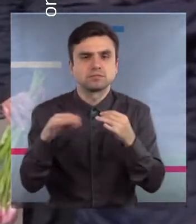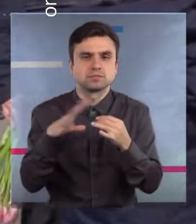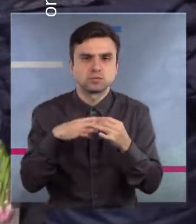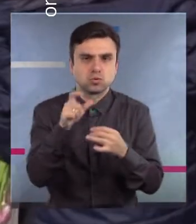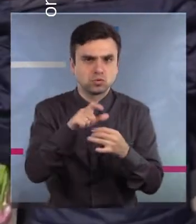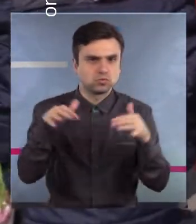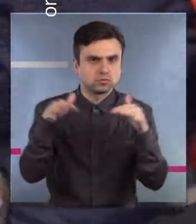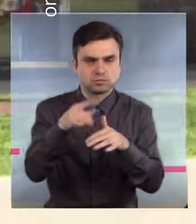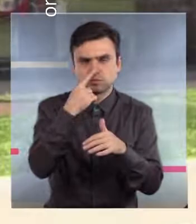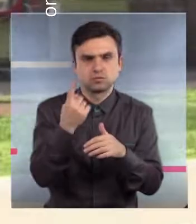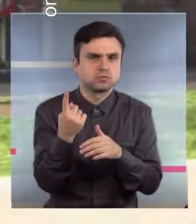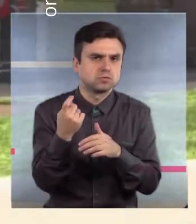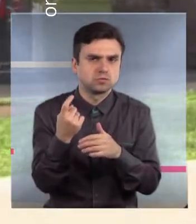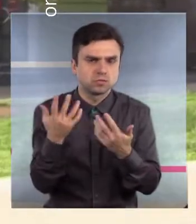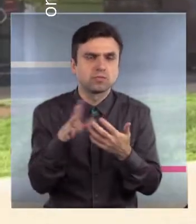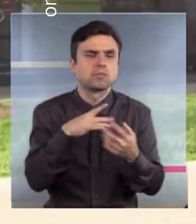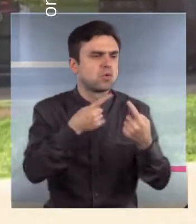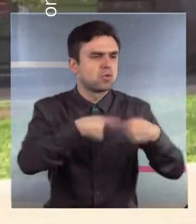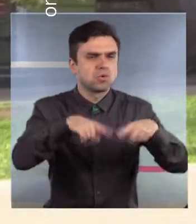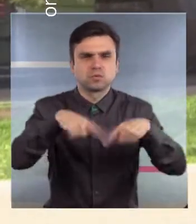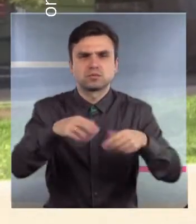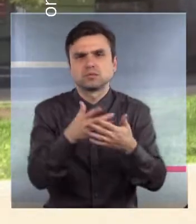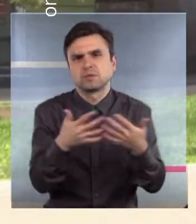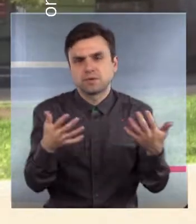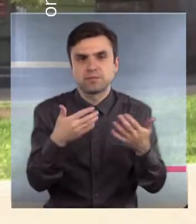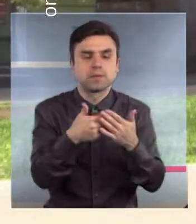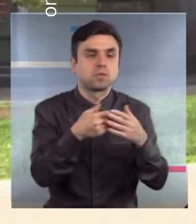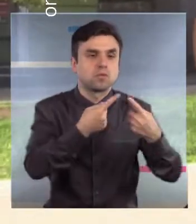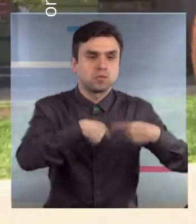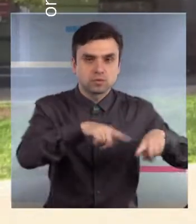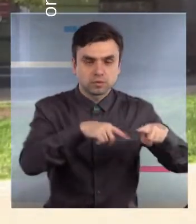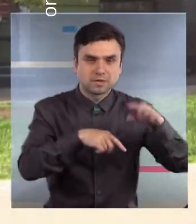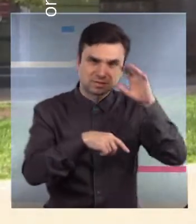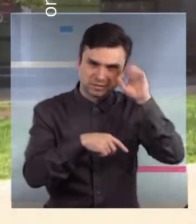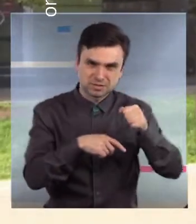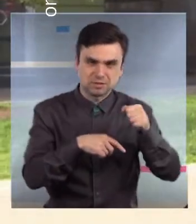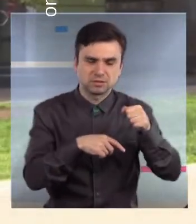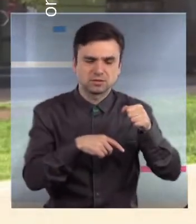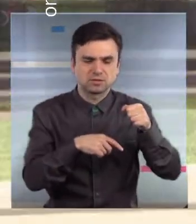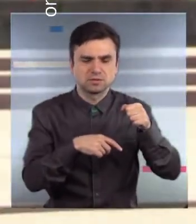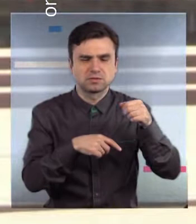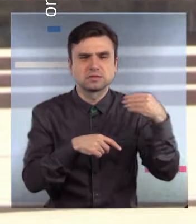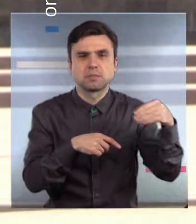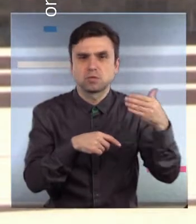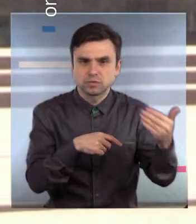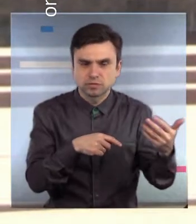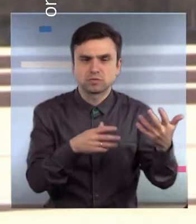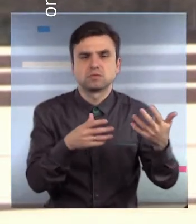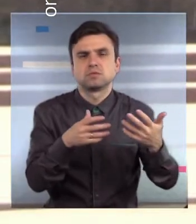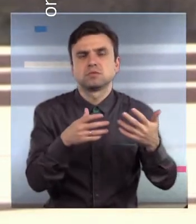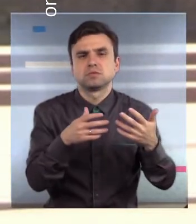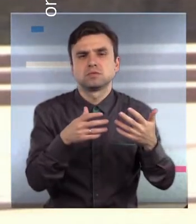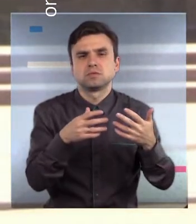козаків, всеукраїнської організації «Свобода», громадські активісти та небайдужі містяни.